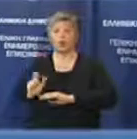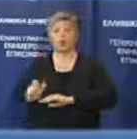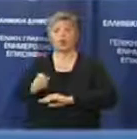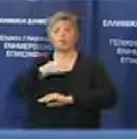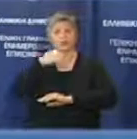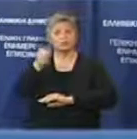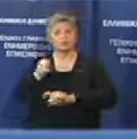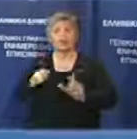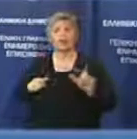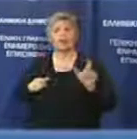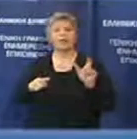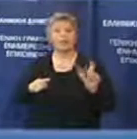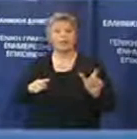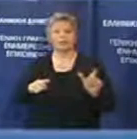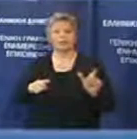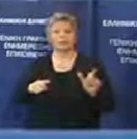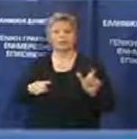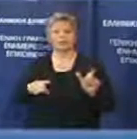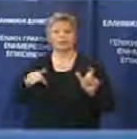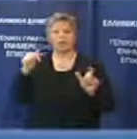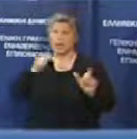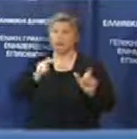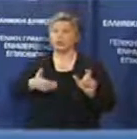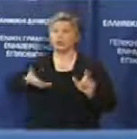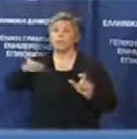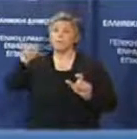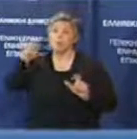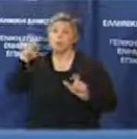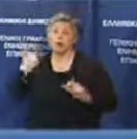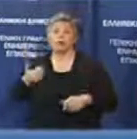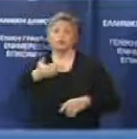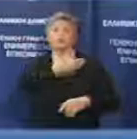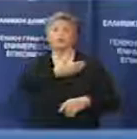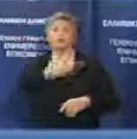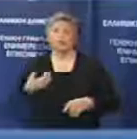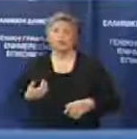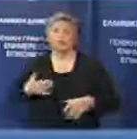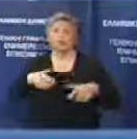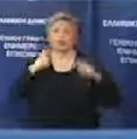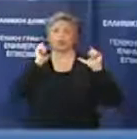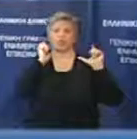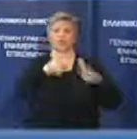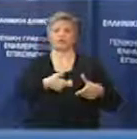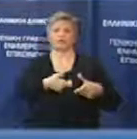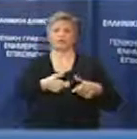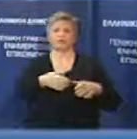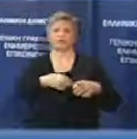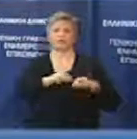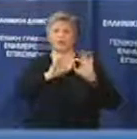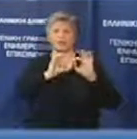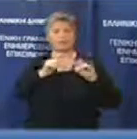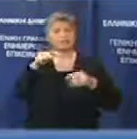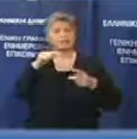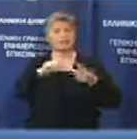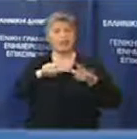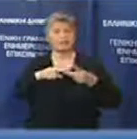την έκφραση πάρα πολλές φορές ως πρώην Ιουγκοσλαβική Δημοκρατία ή Σκόπια, και κάποια στιγμή υπήρχε και